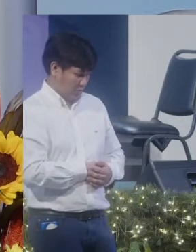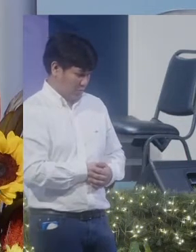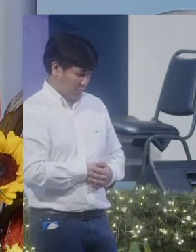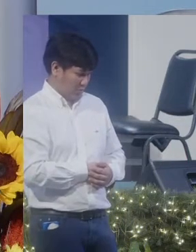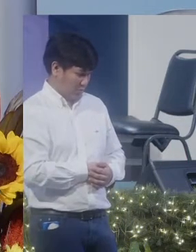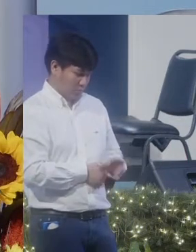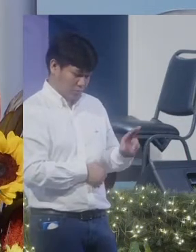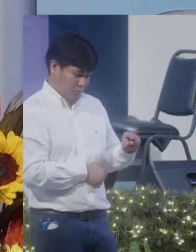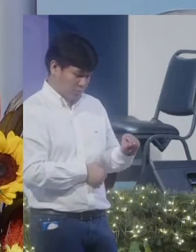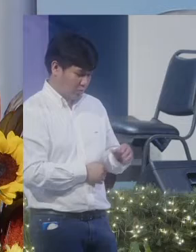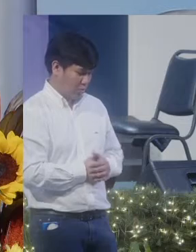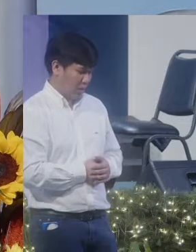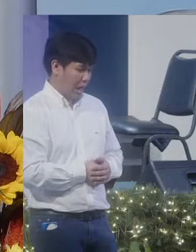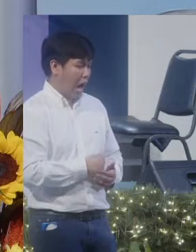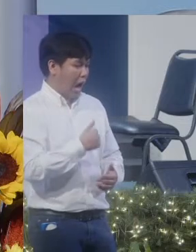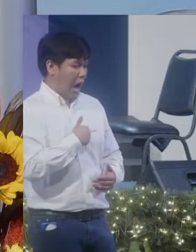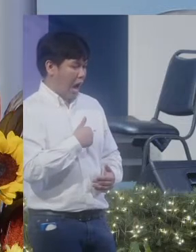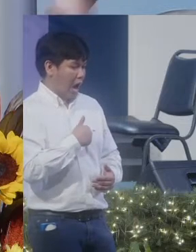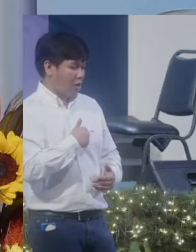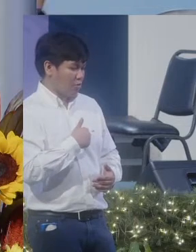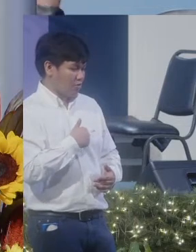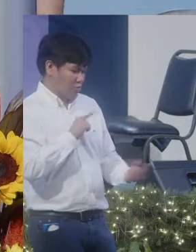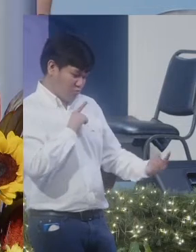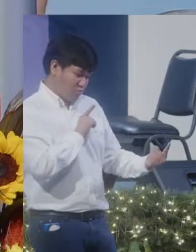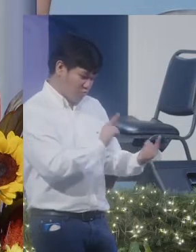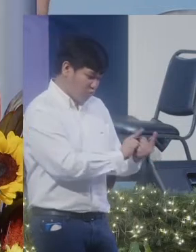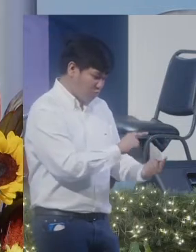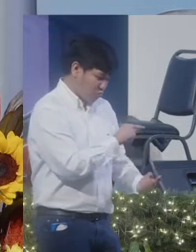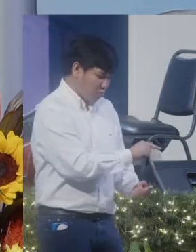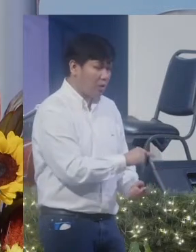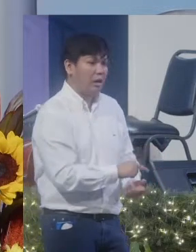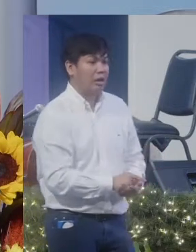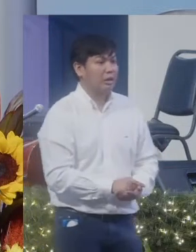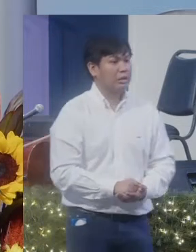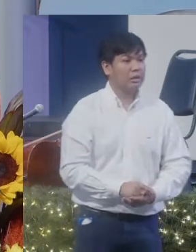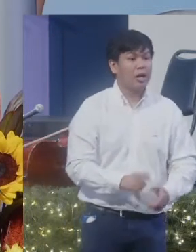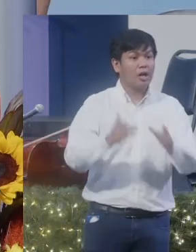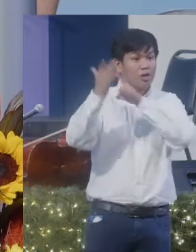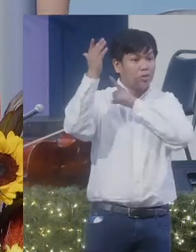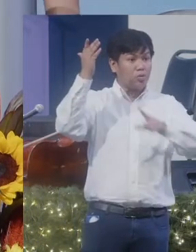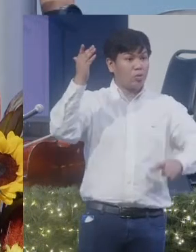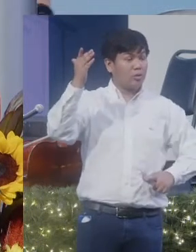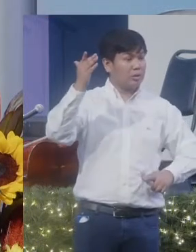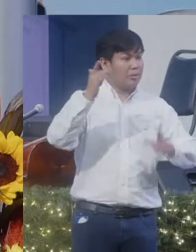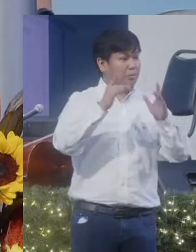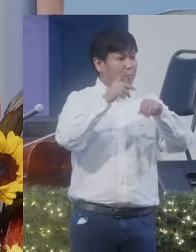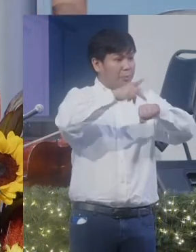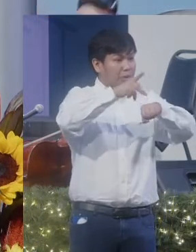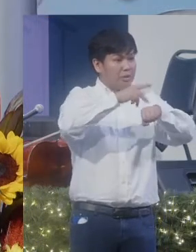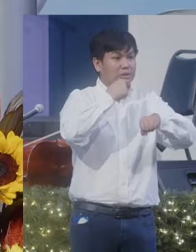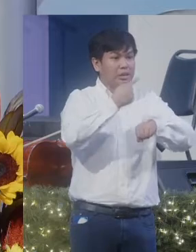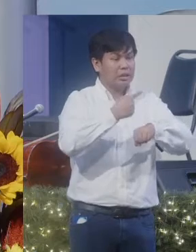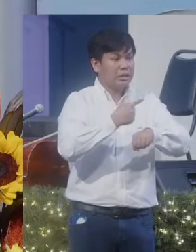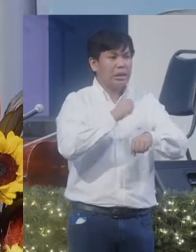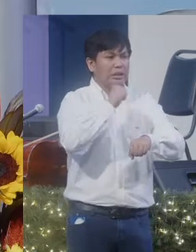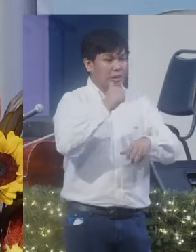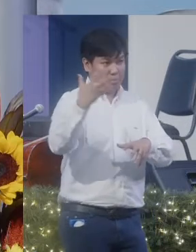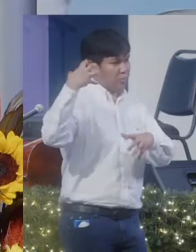harapan. Depart from me, for I am sinful, O Lord." Yung salitang Lord na ginamit niya dito, hindi na